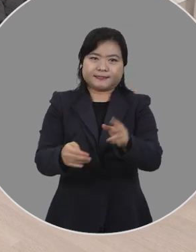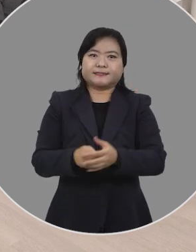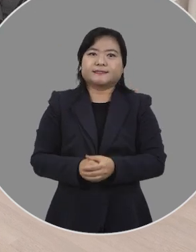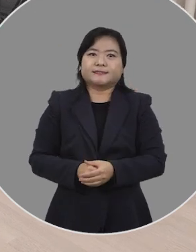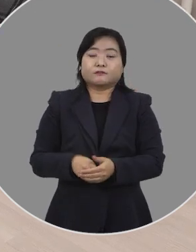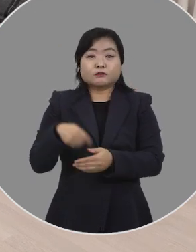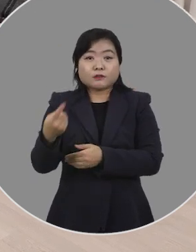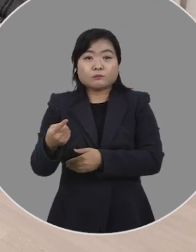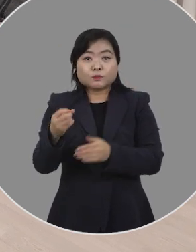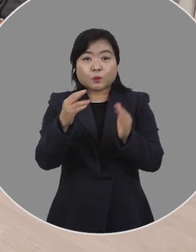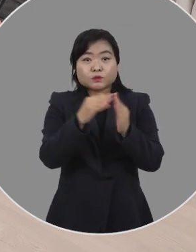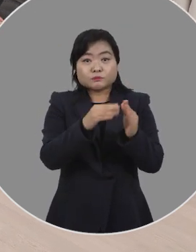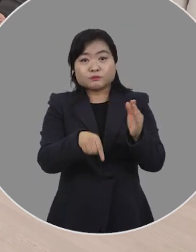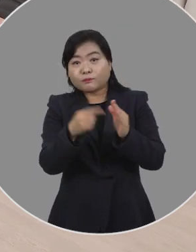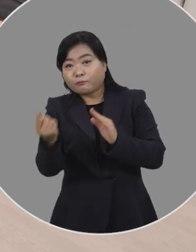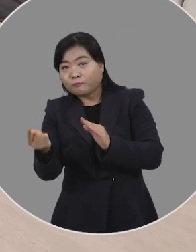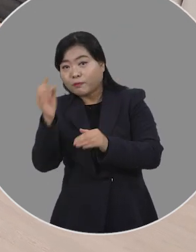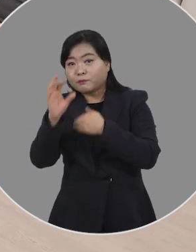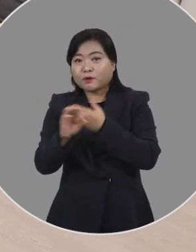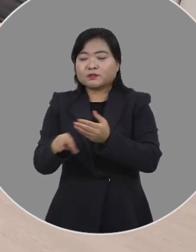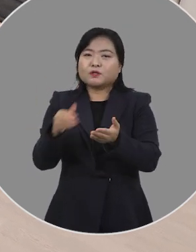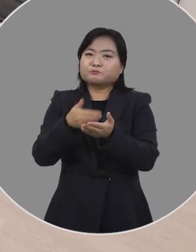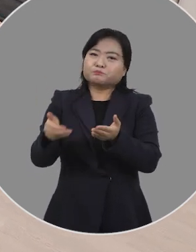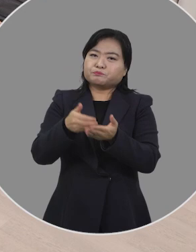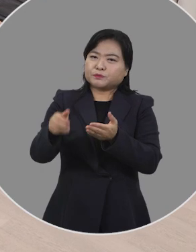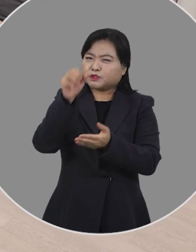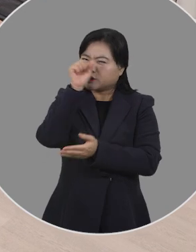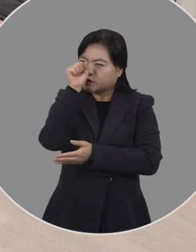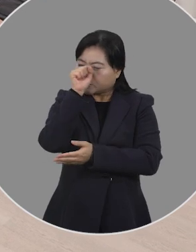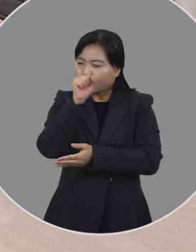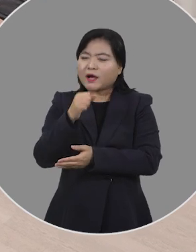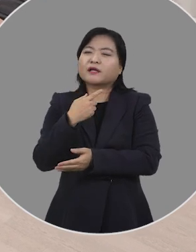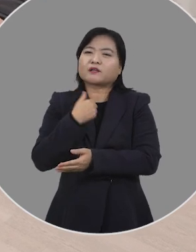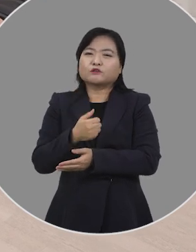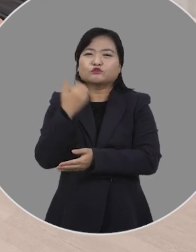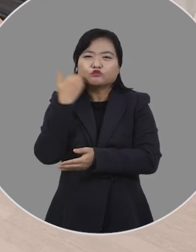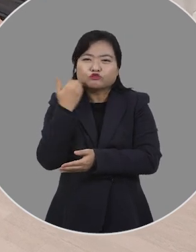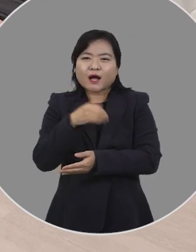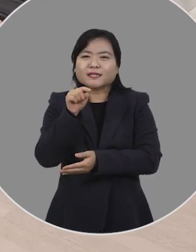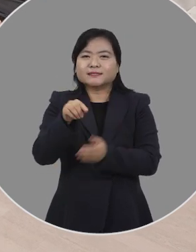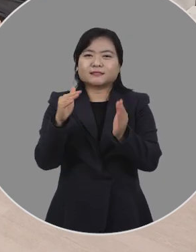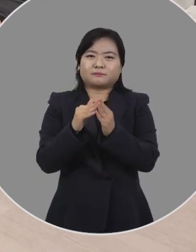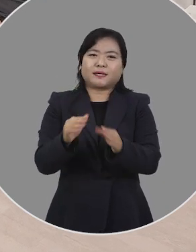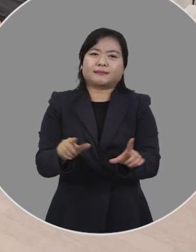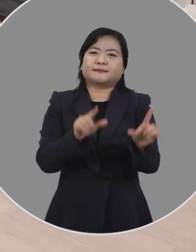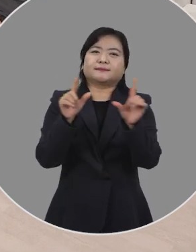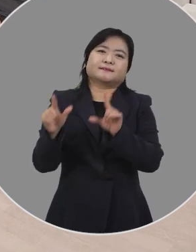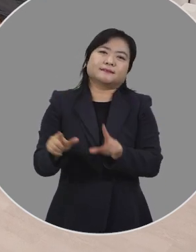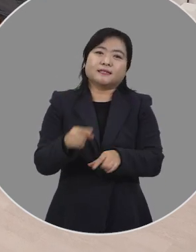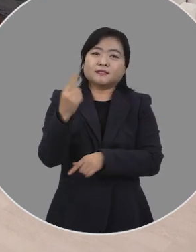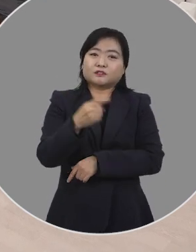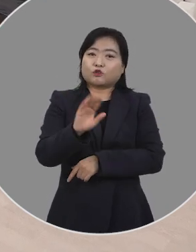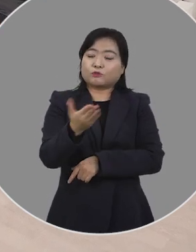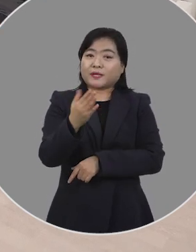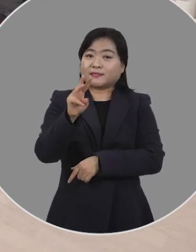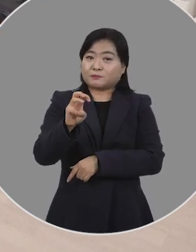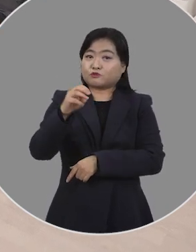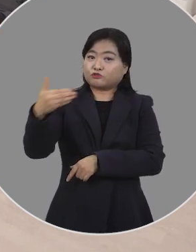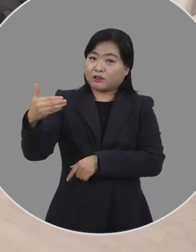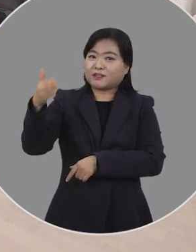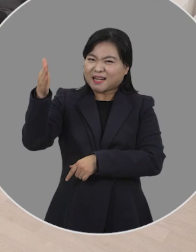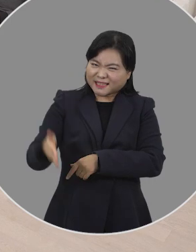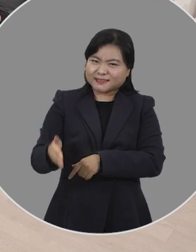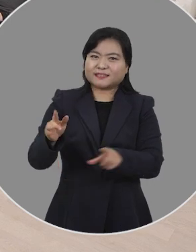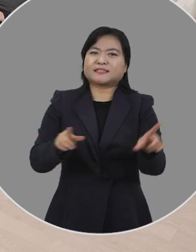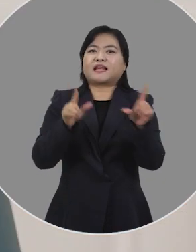1942년까지. 그 다음에 그 몇 집 옆에 가면 미술을 좋아하던 누가 이 집에 1939년